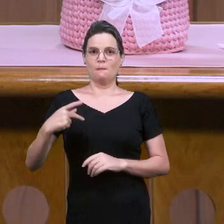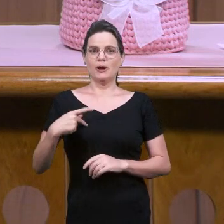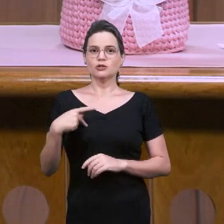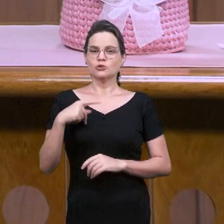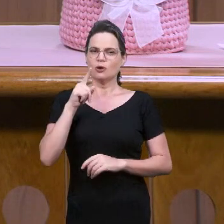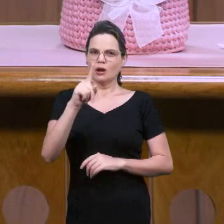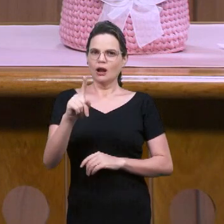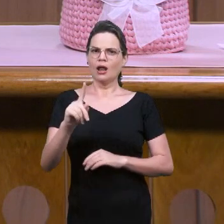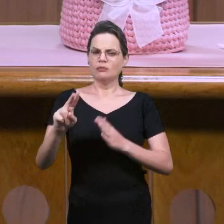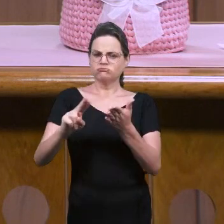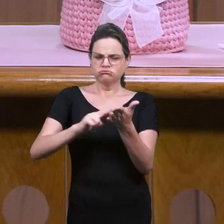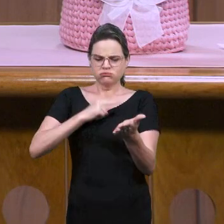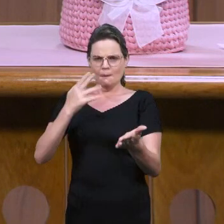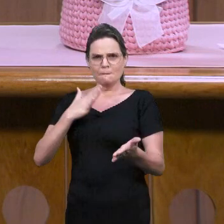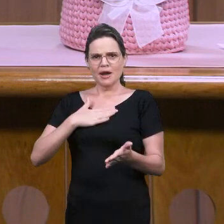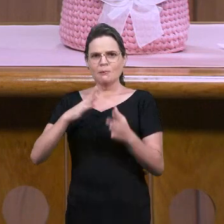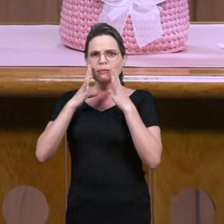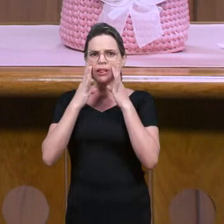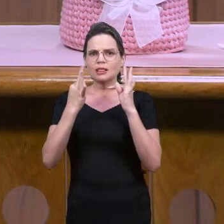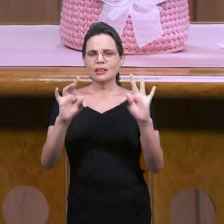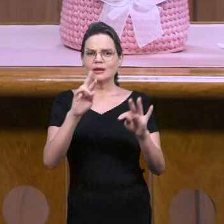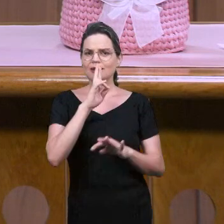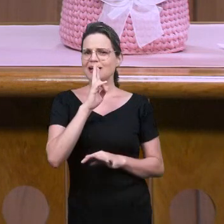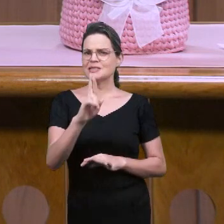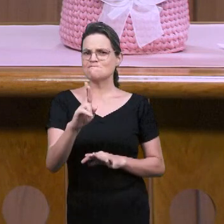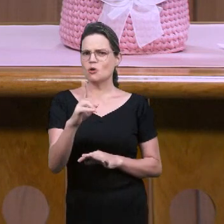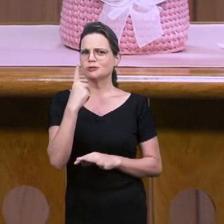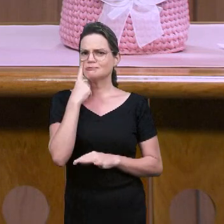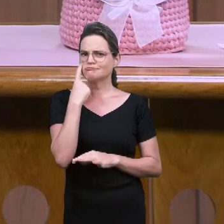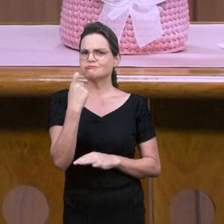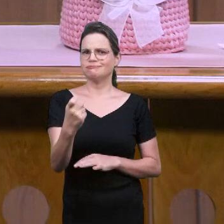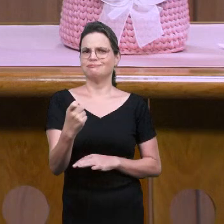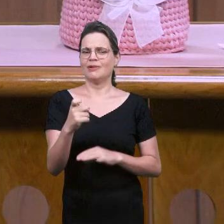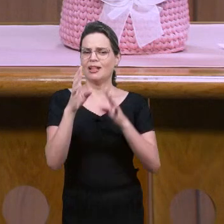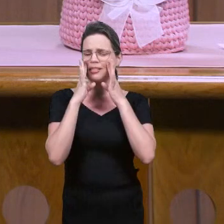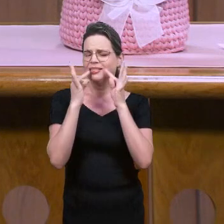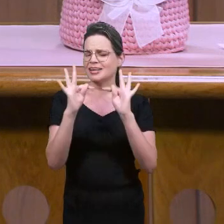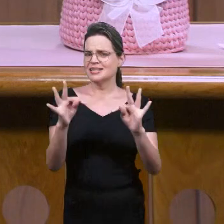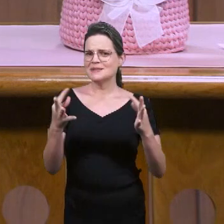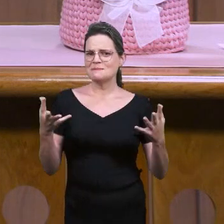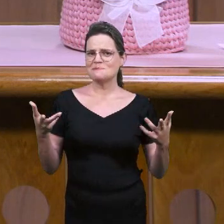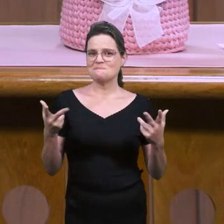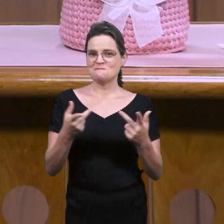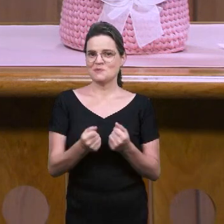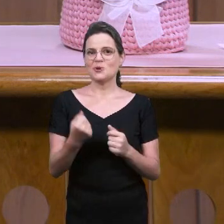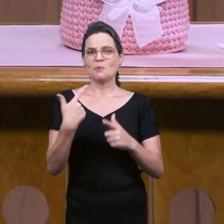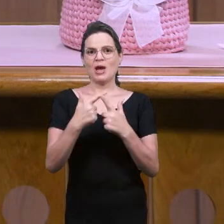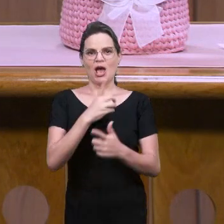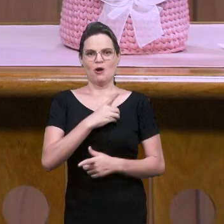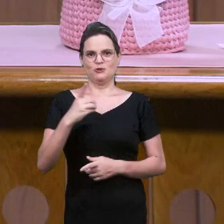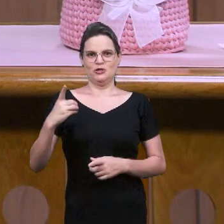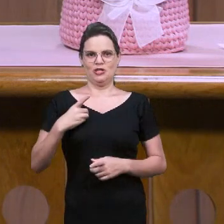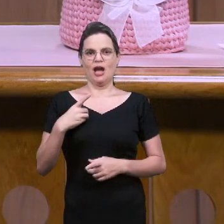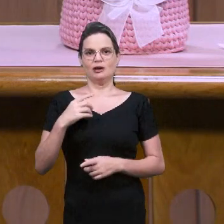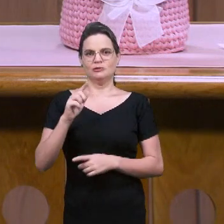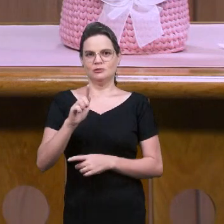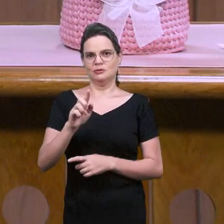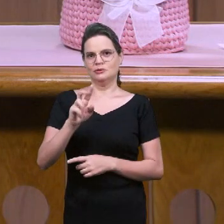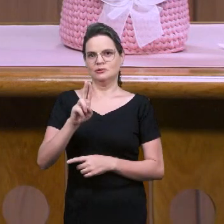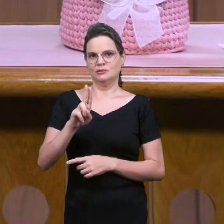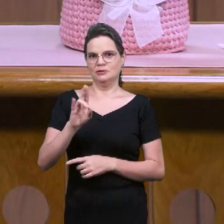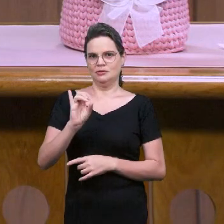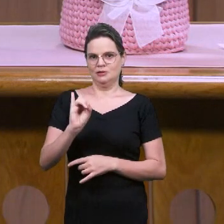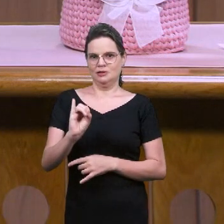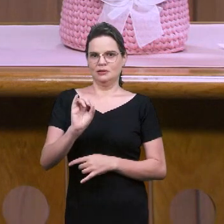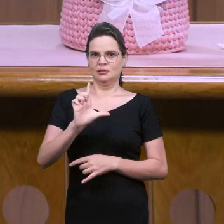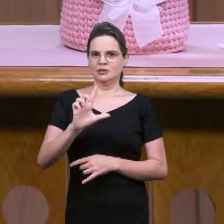Souza, pasteur de l'église, nous a envoyé une réponse très intéressante, un témoignage très intéressant. C'est le diacre Guilherme